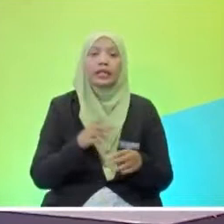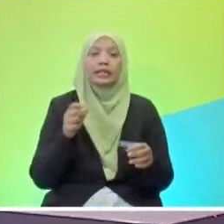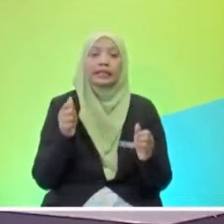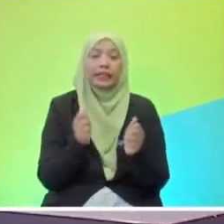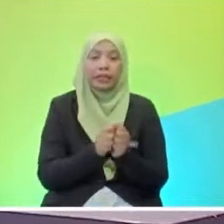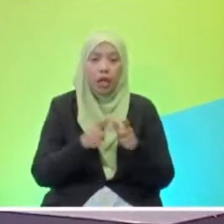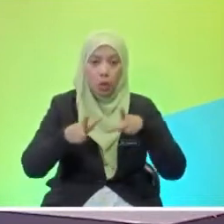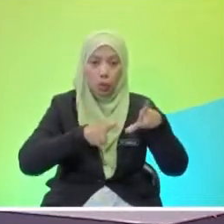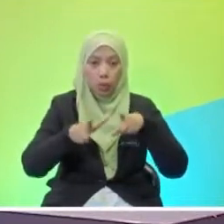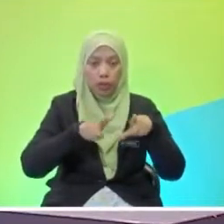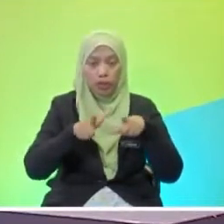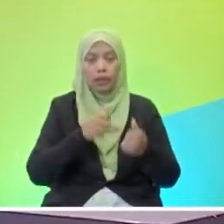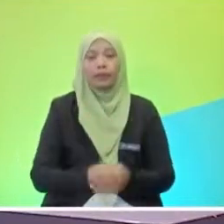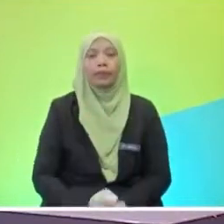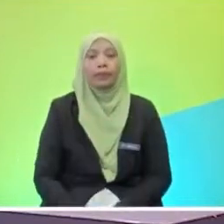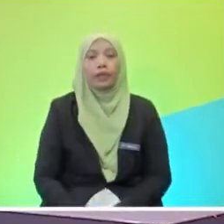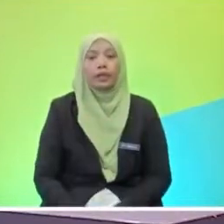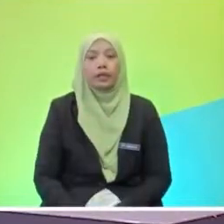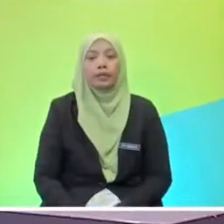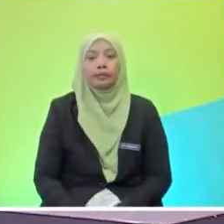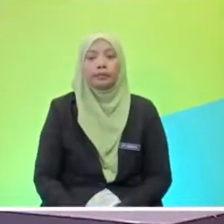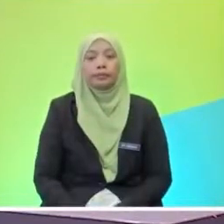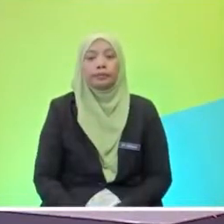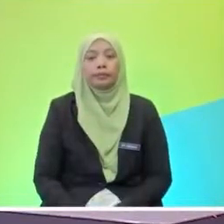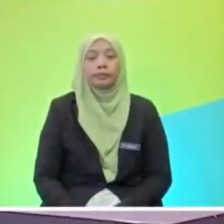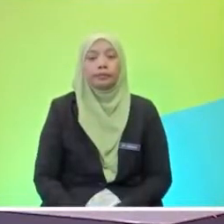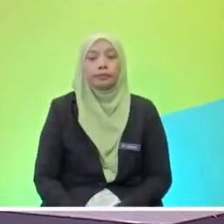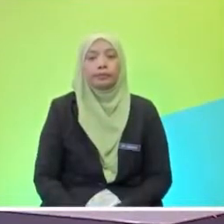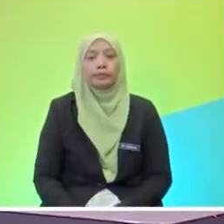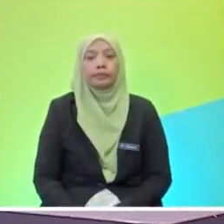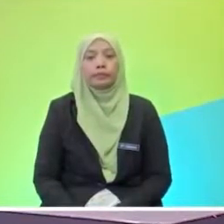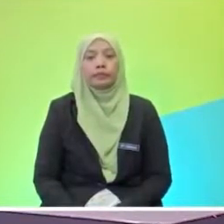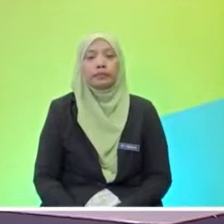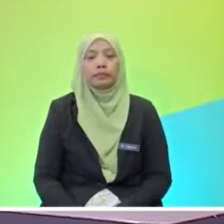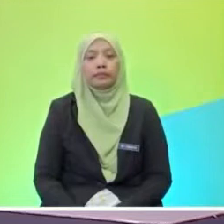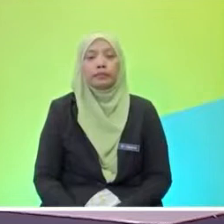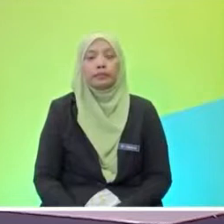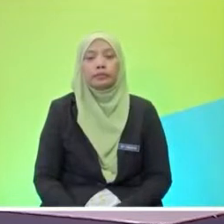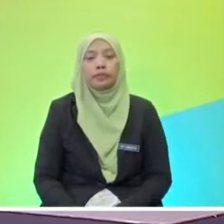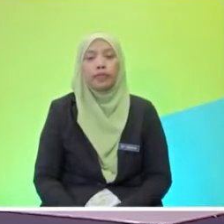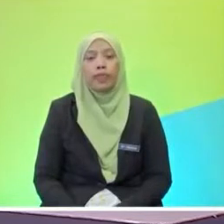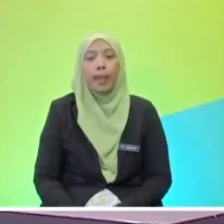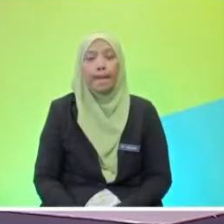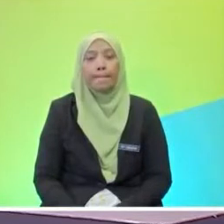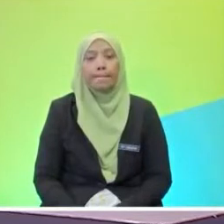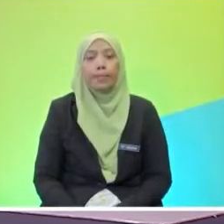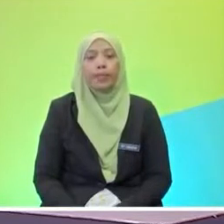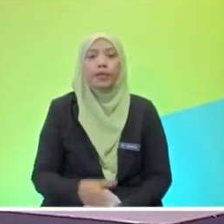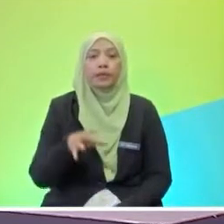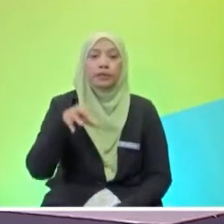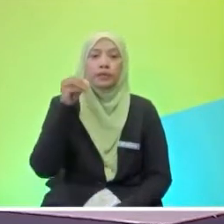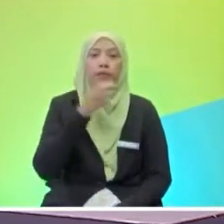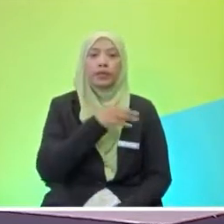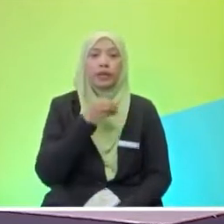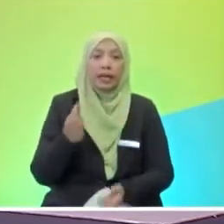tengok bangkrut teras dia keguna permis ke permis Oke Oke next kita pergi ke pada kutipan dan